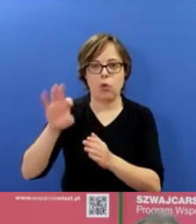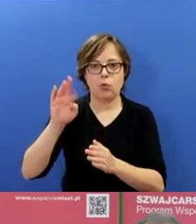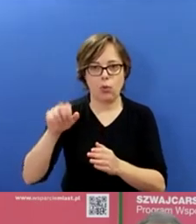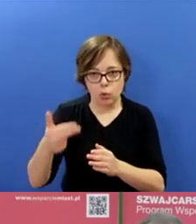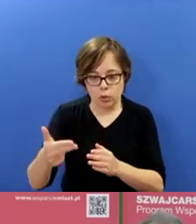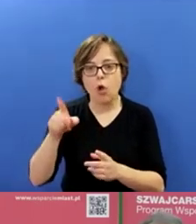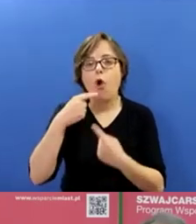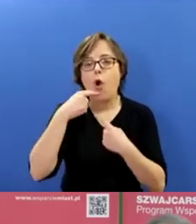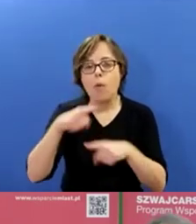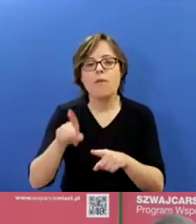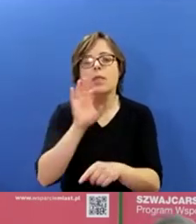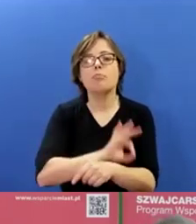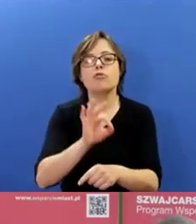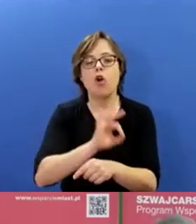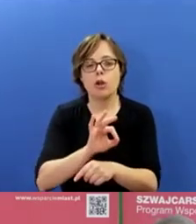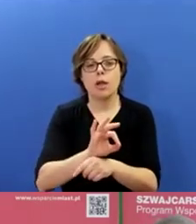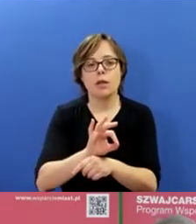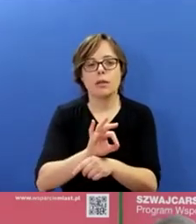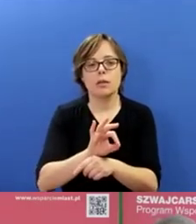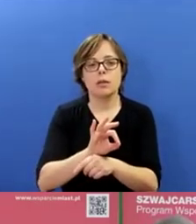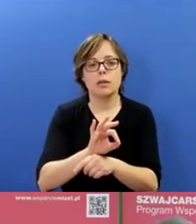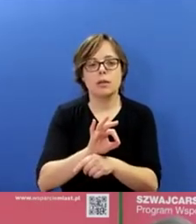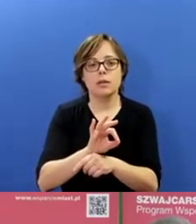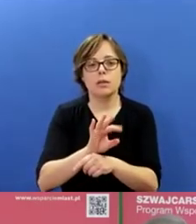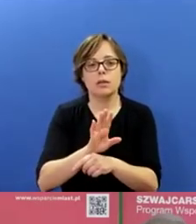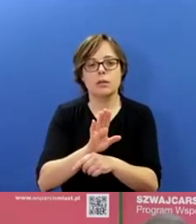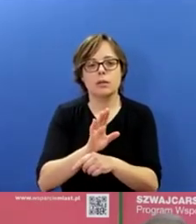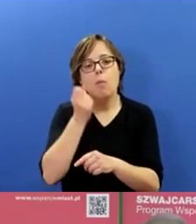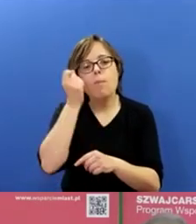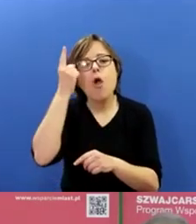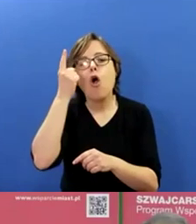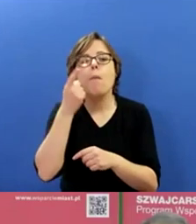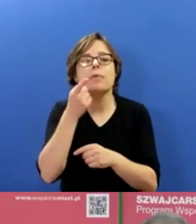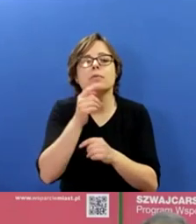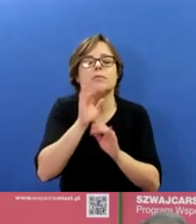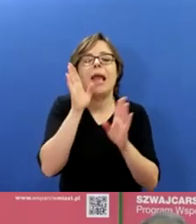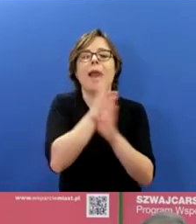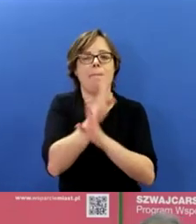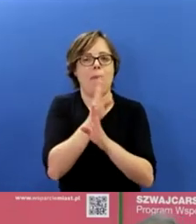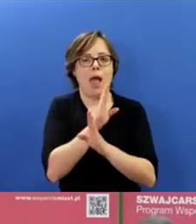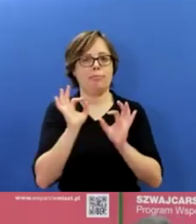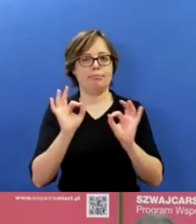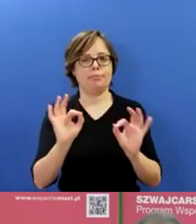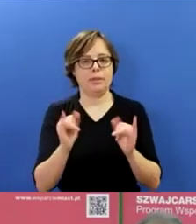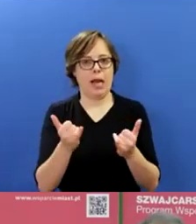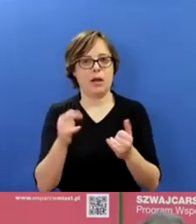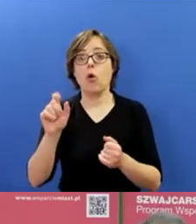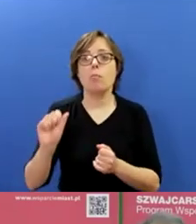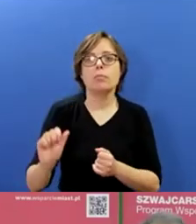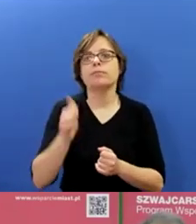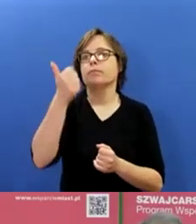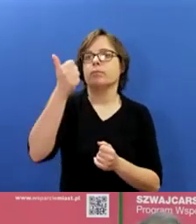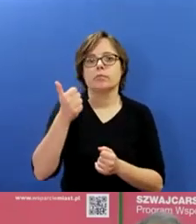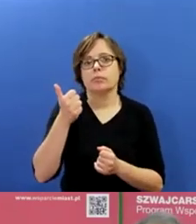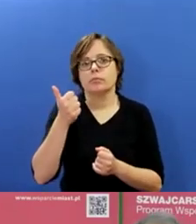wdrożenie projektu Climate Idea Thun, czyli pomysł na klimat miasta Thun. Takiej pionierskiej inicjatywy is responsible